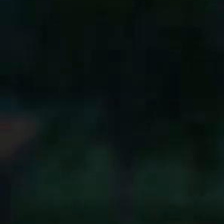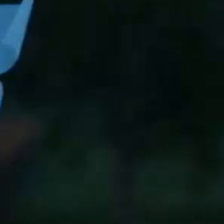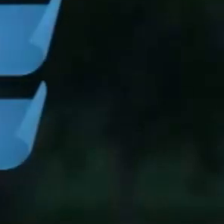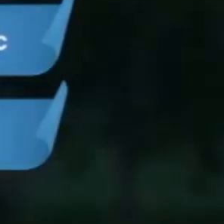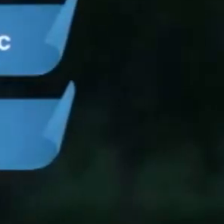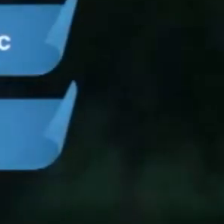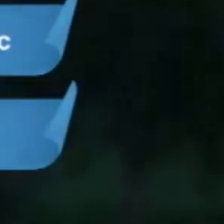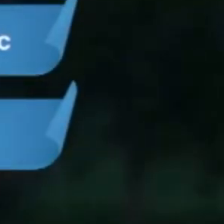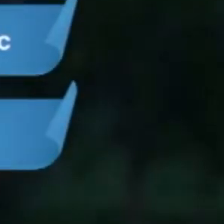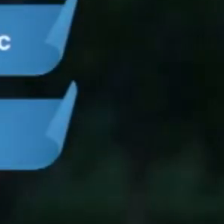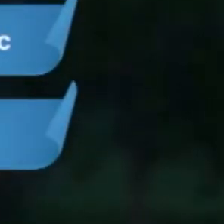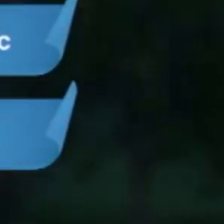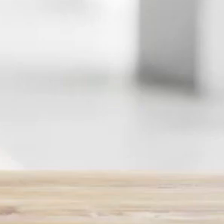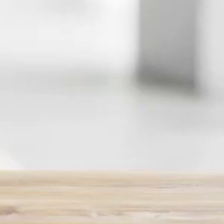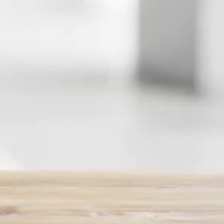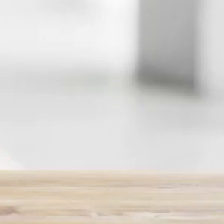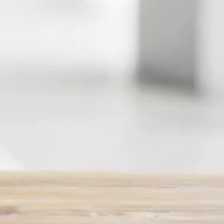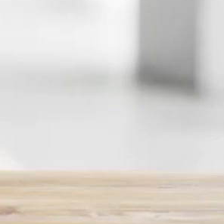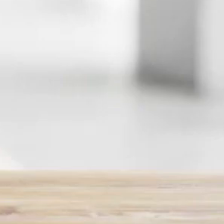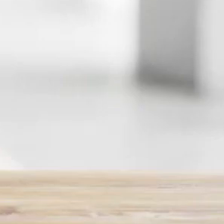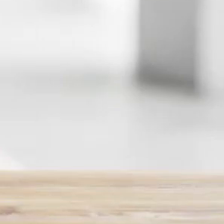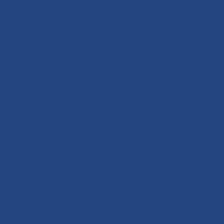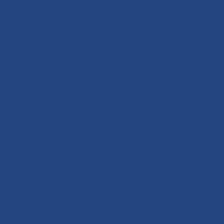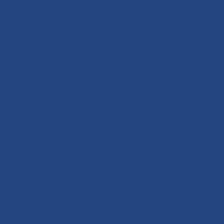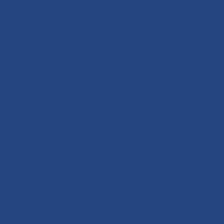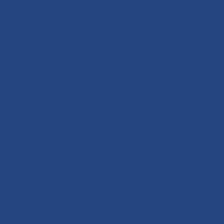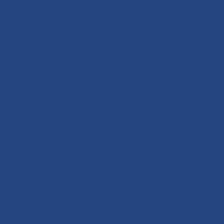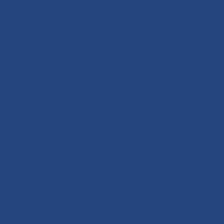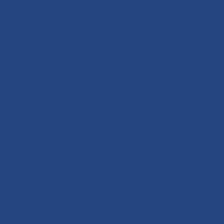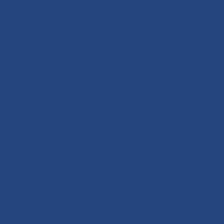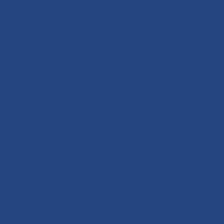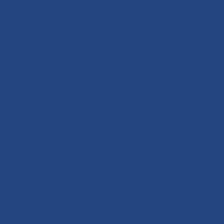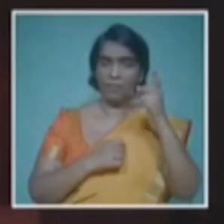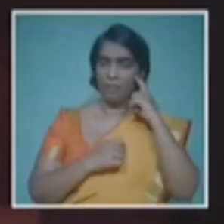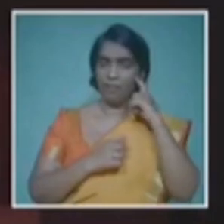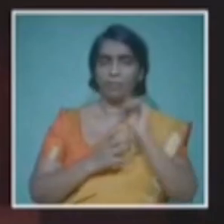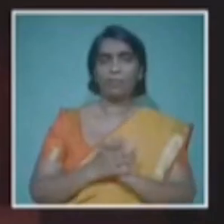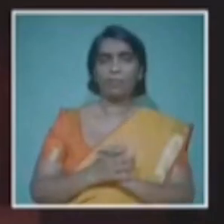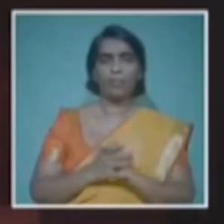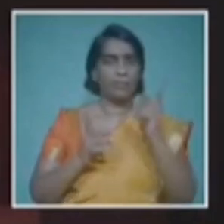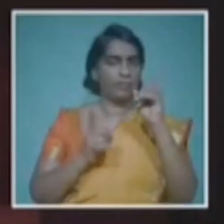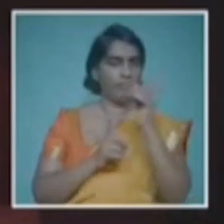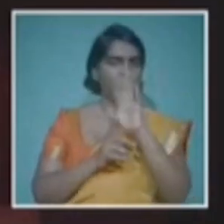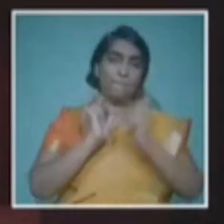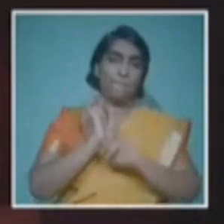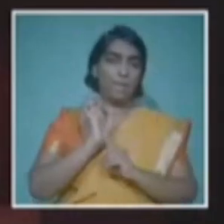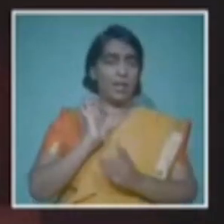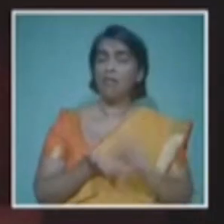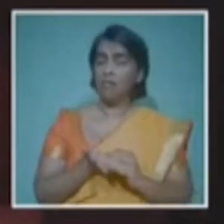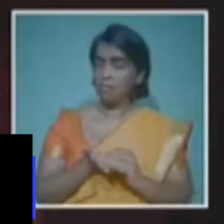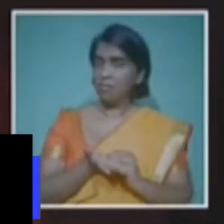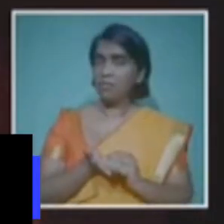Aquaproof 7-in-1. High-performing waterproofing paint, Nippon Paint. The coatings expert. එකපාරක් විදුලි බිල වැඩි කළා.